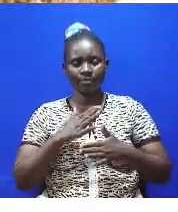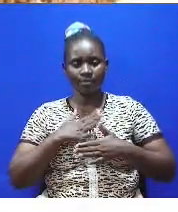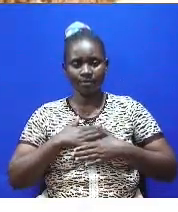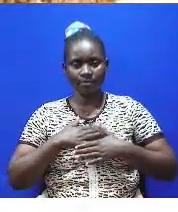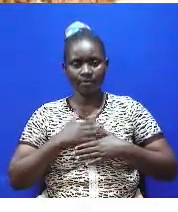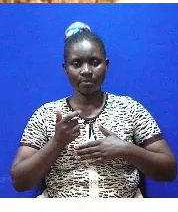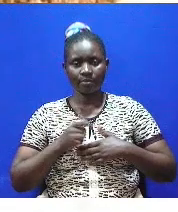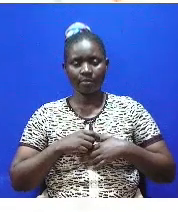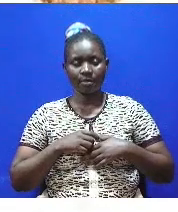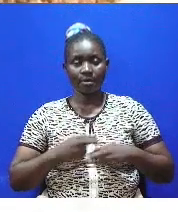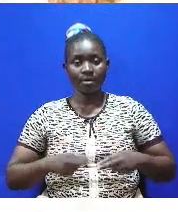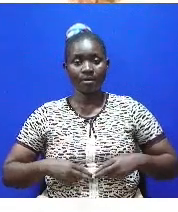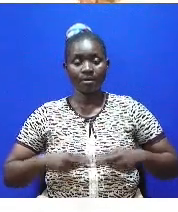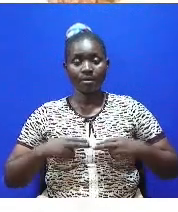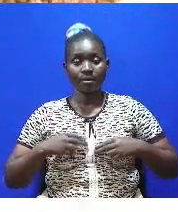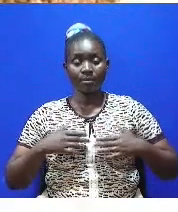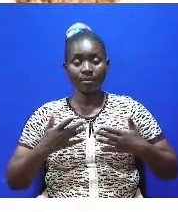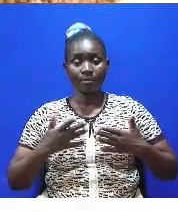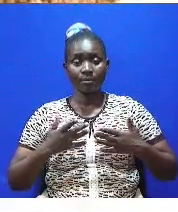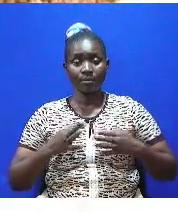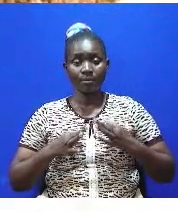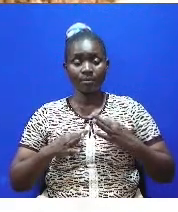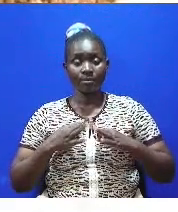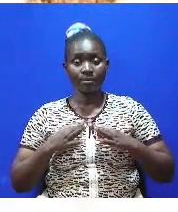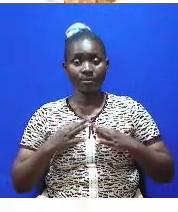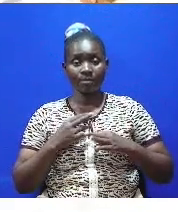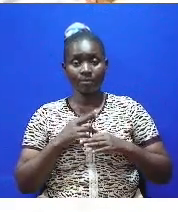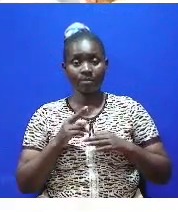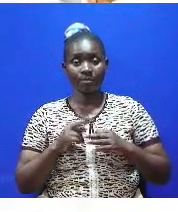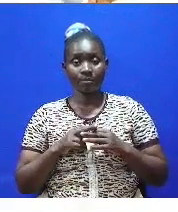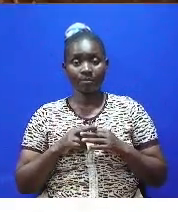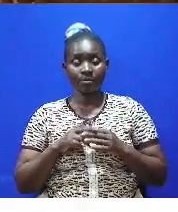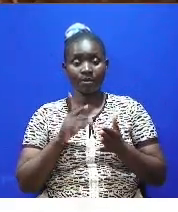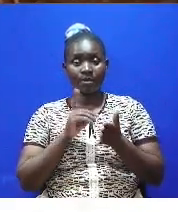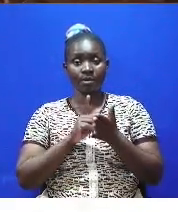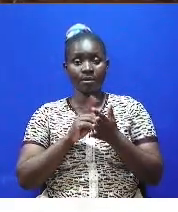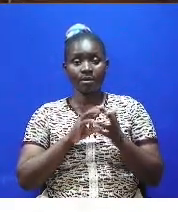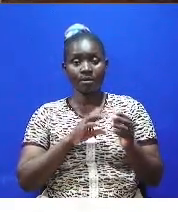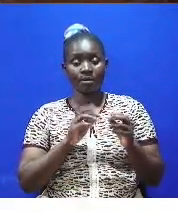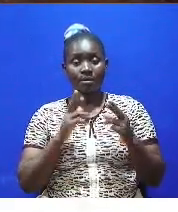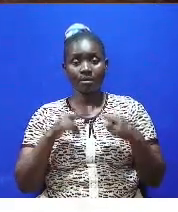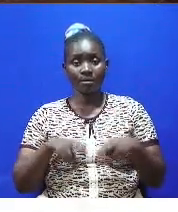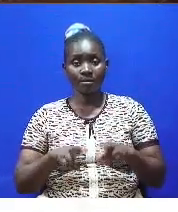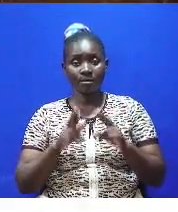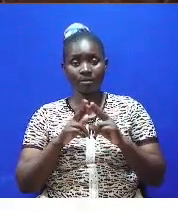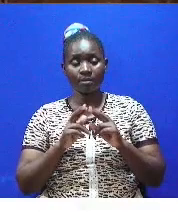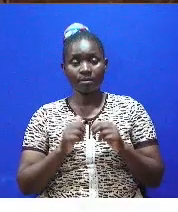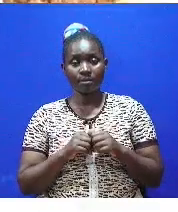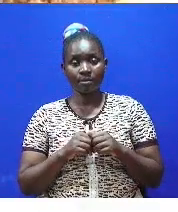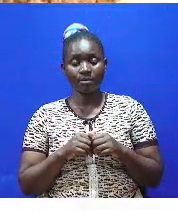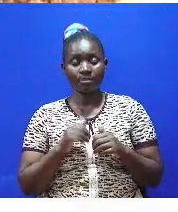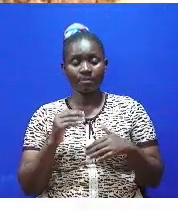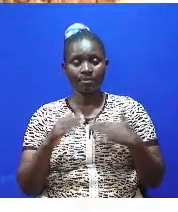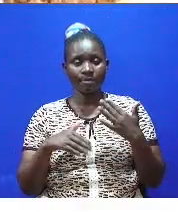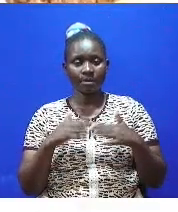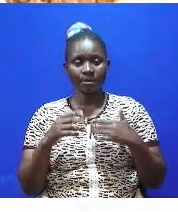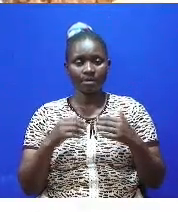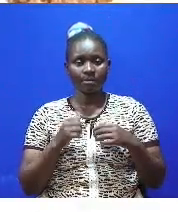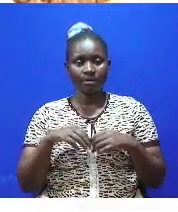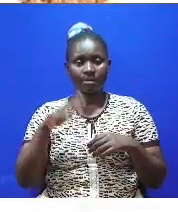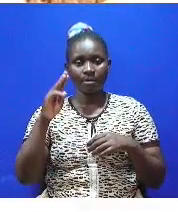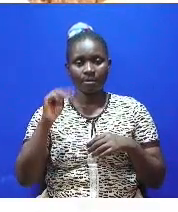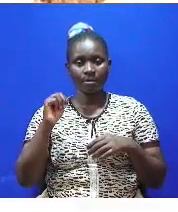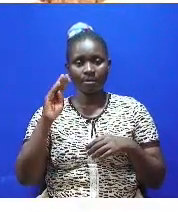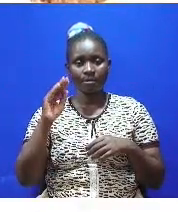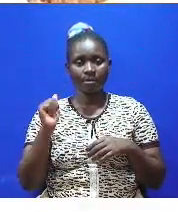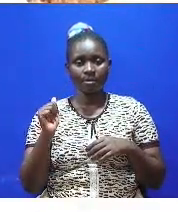vinadamu. Ni yaba, ange ya abete nga, anga daktari kabigete binti yaba kabigete abu ya, ili hinde MMC ya charangirie